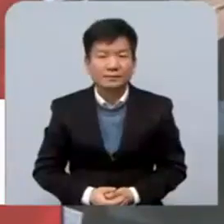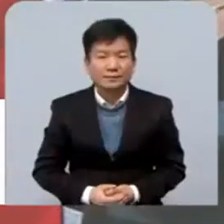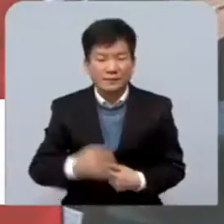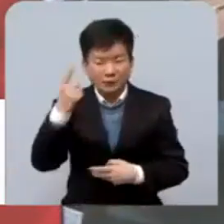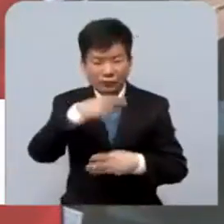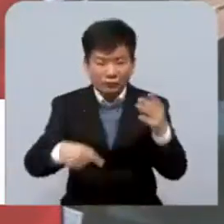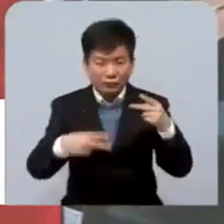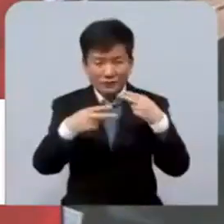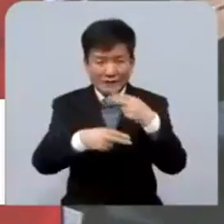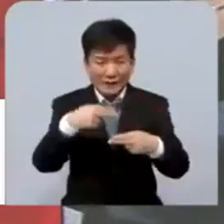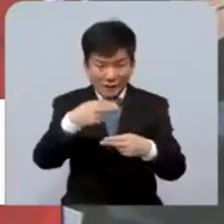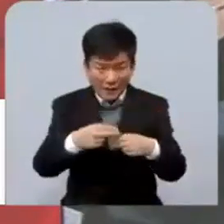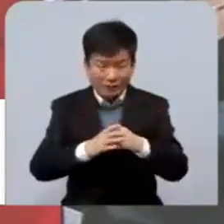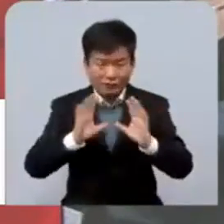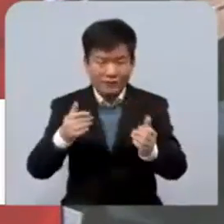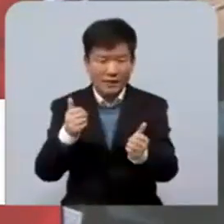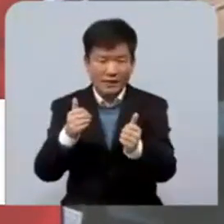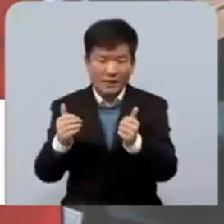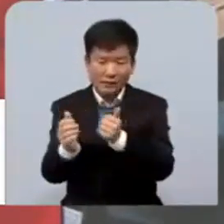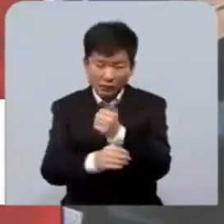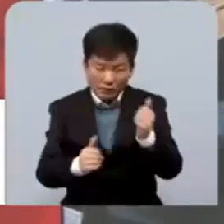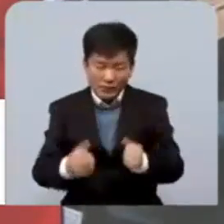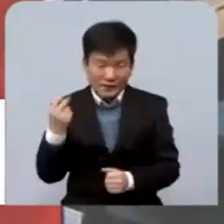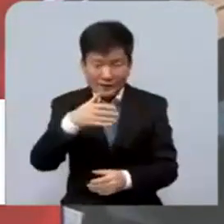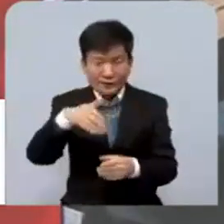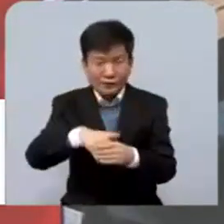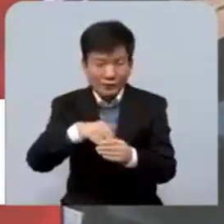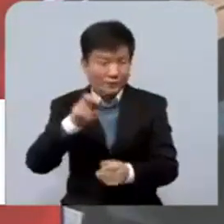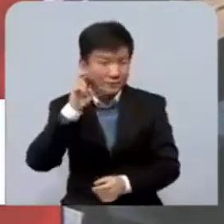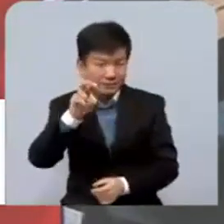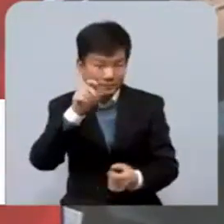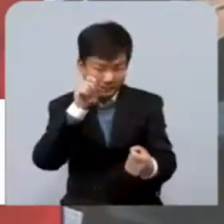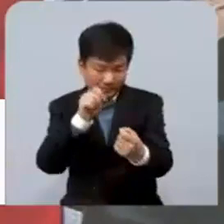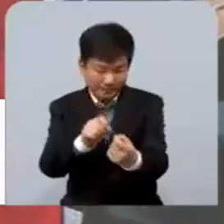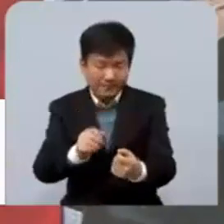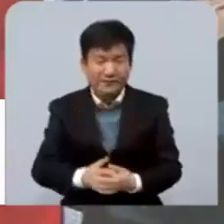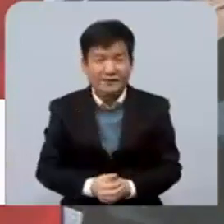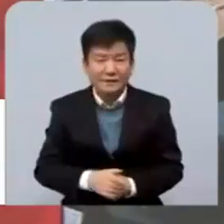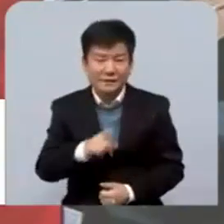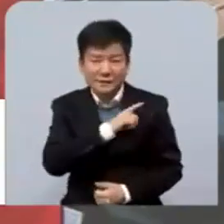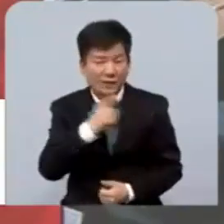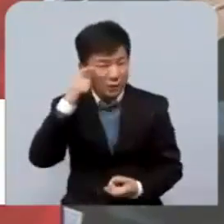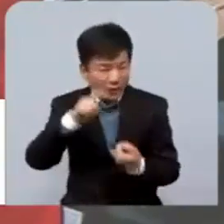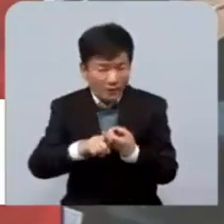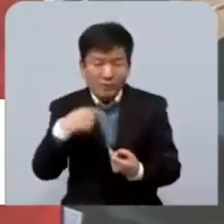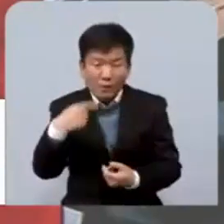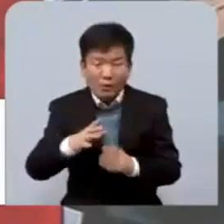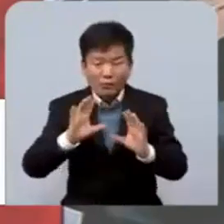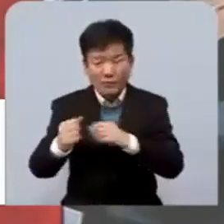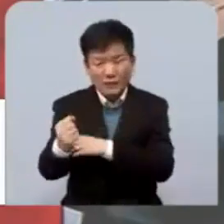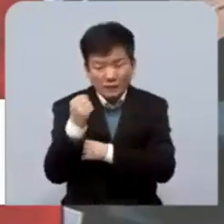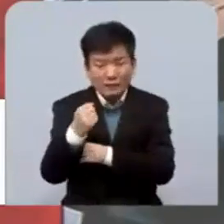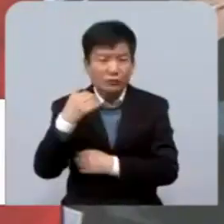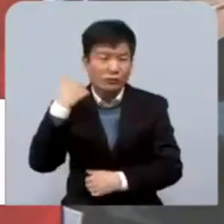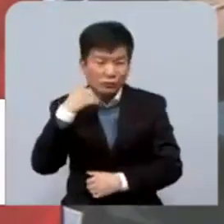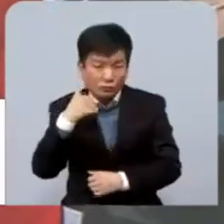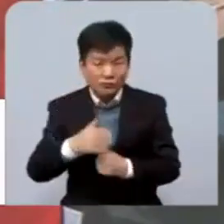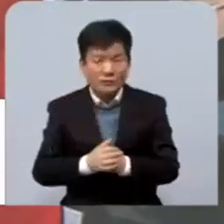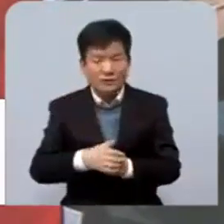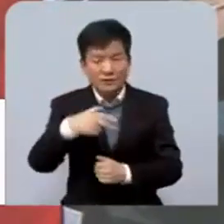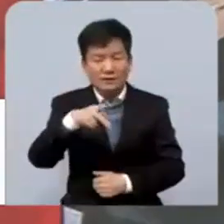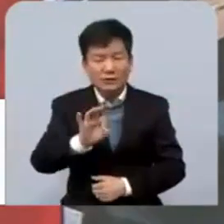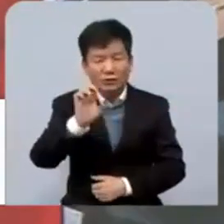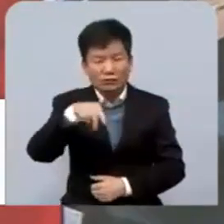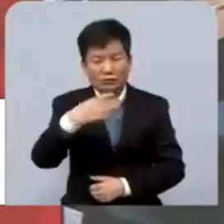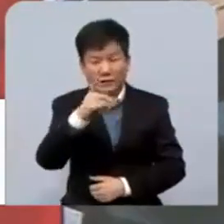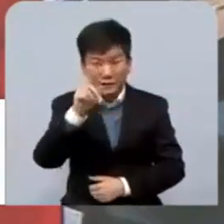청주시 상당구의 국회의원 재선거가 이제 20여일 앞으로 다가왔습니다. 가장 관심이 쏠렸던 국민의힘 후보로는